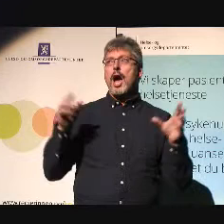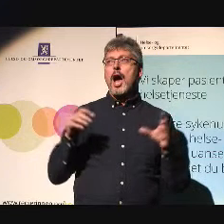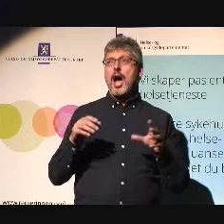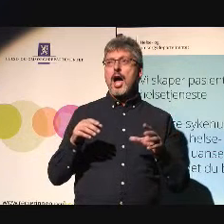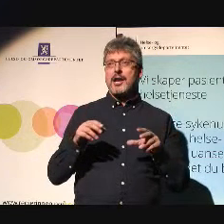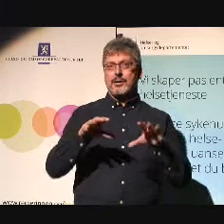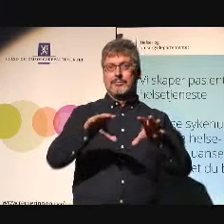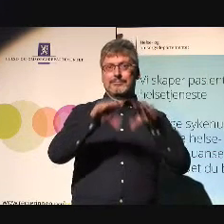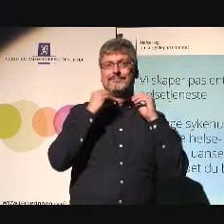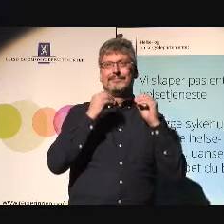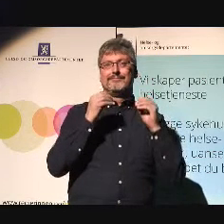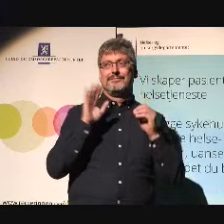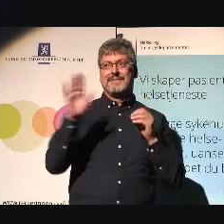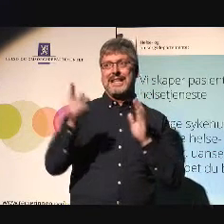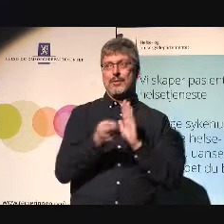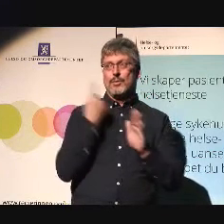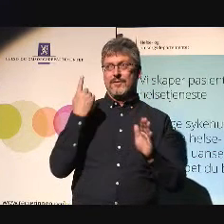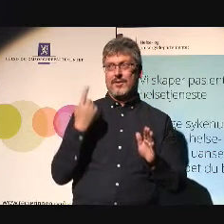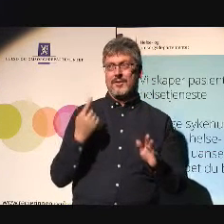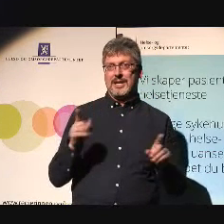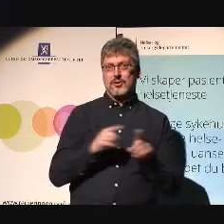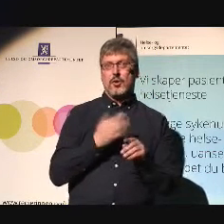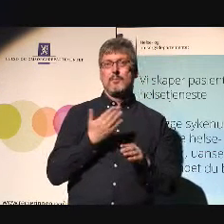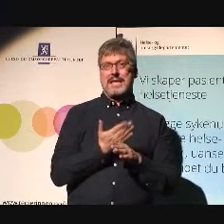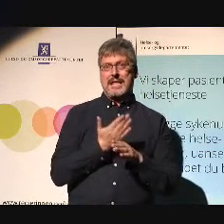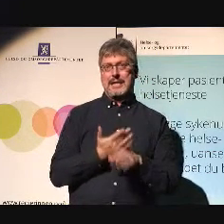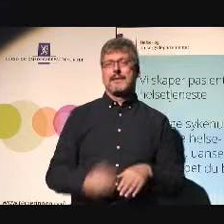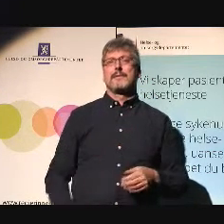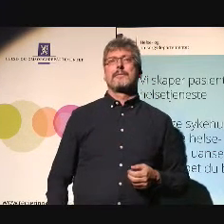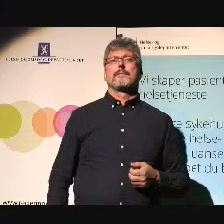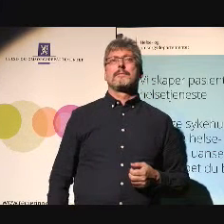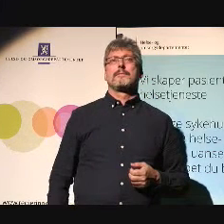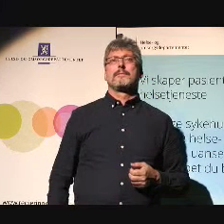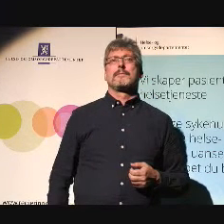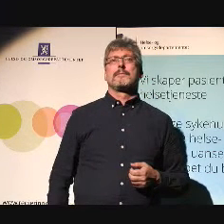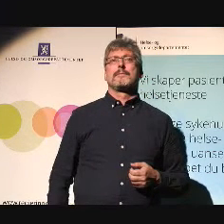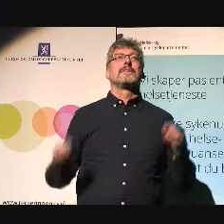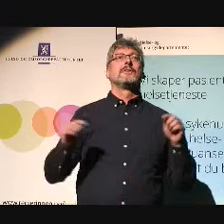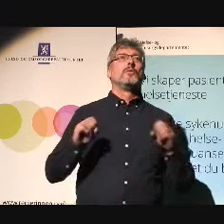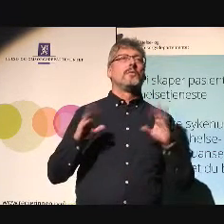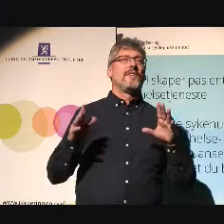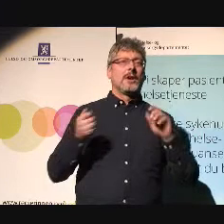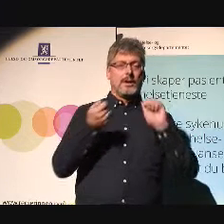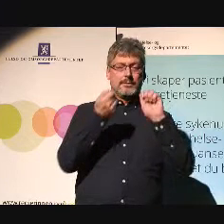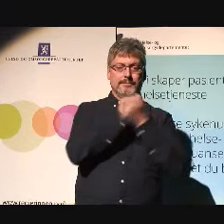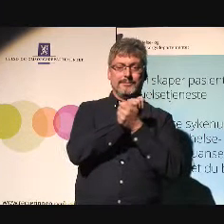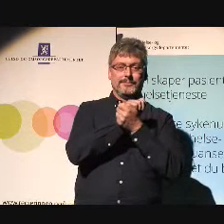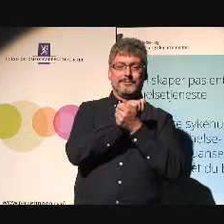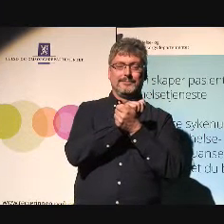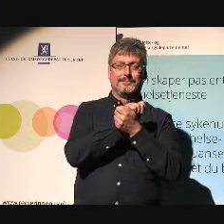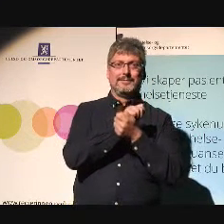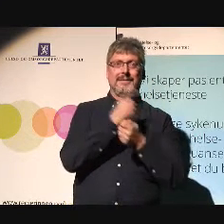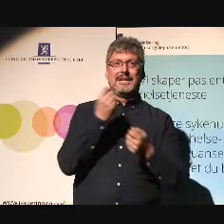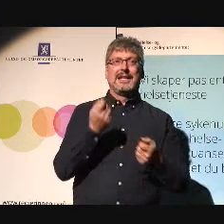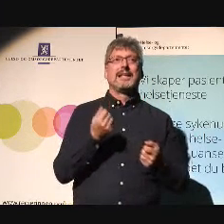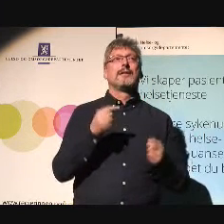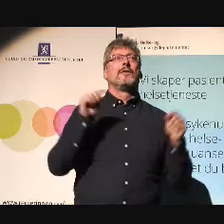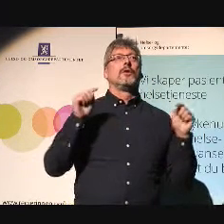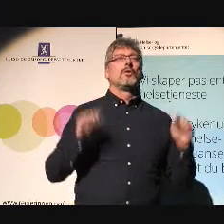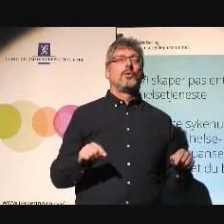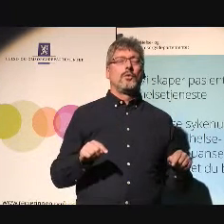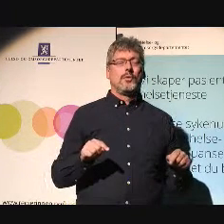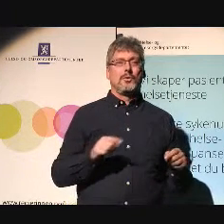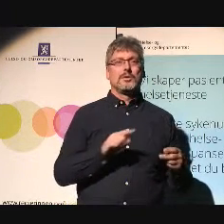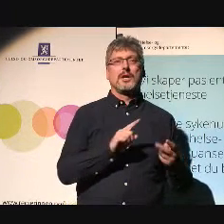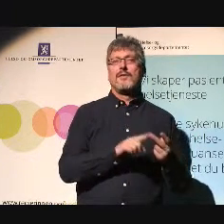oss som, som tjeneste. Da må vi klare å nullstille oss litt, for da skal vi over til